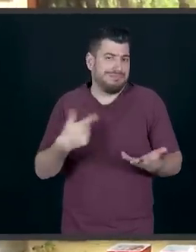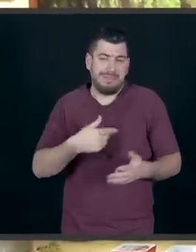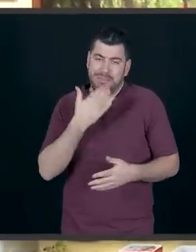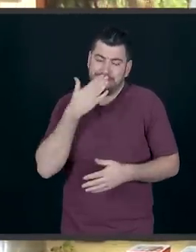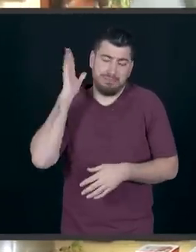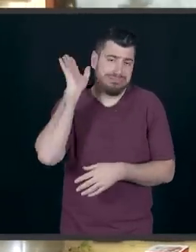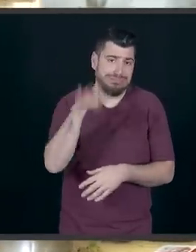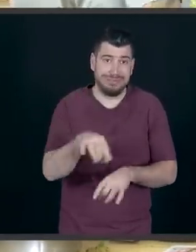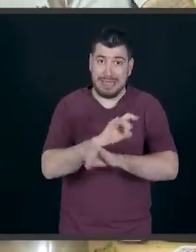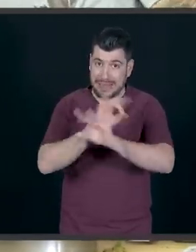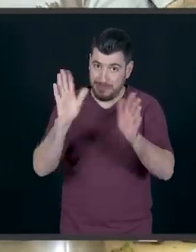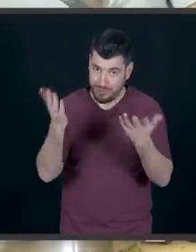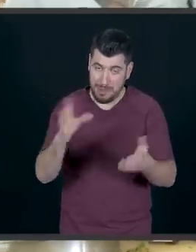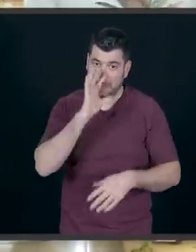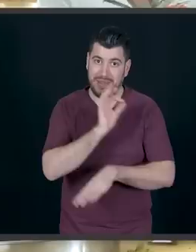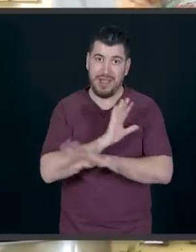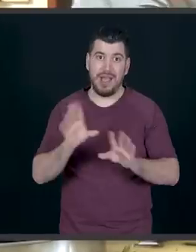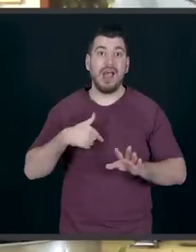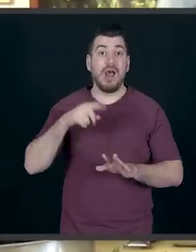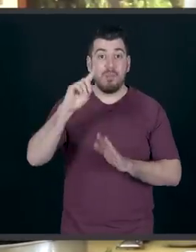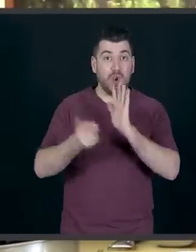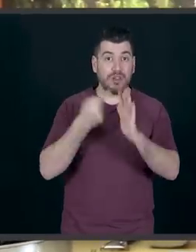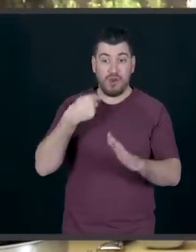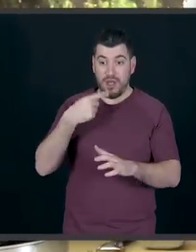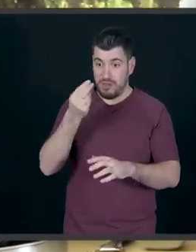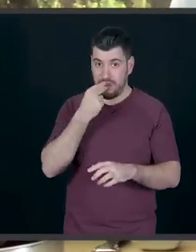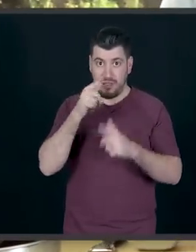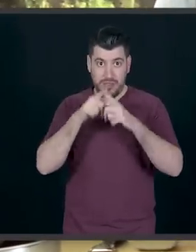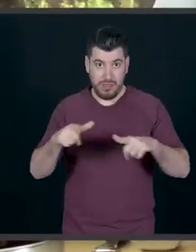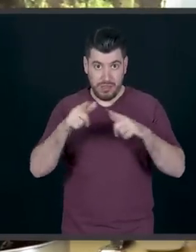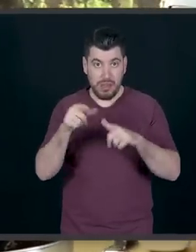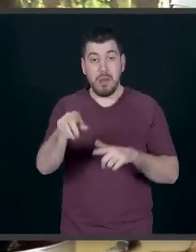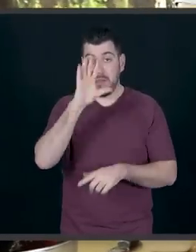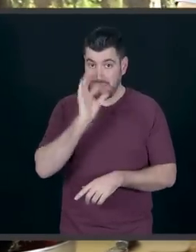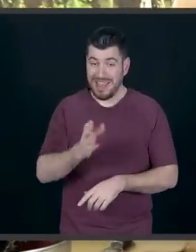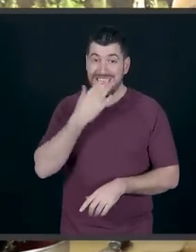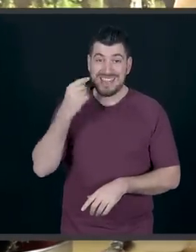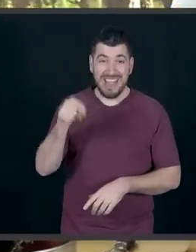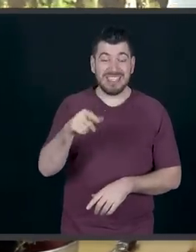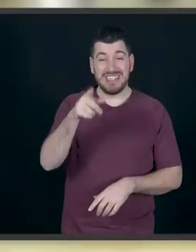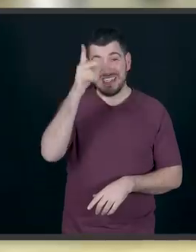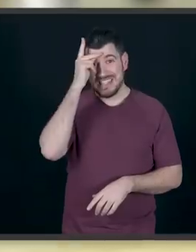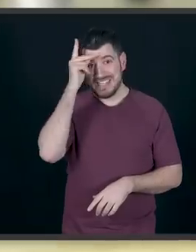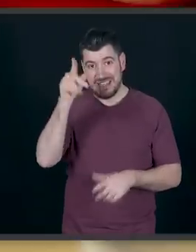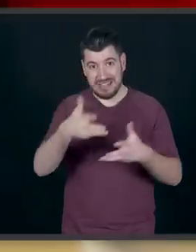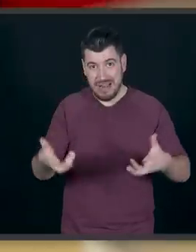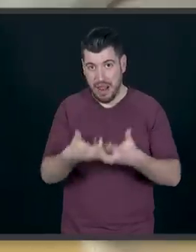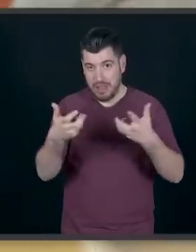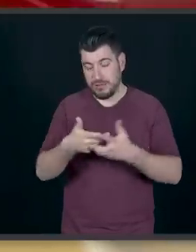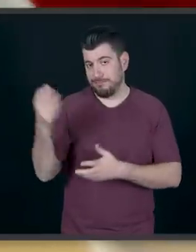αστείο, είναι πραγματικά αστείο. Και όταν το δοκιμάσετε πρώτη φορά, θα καταλάβετε πως είναι πραγματικά η γεύση της Caesars.